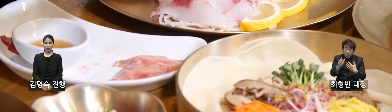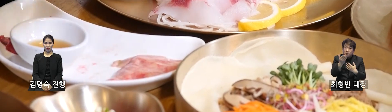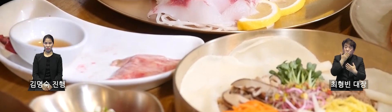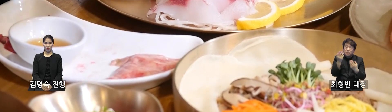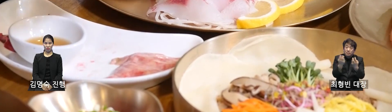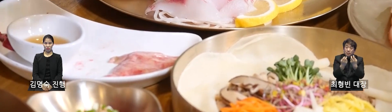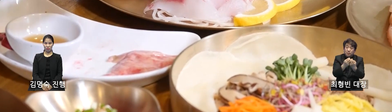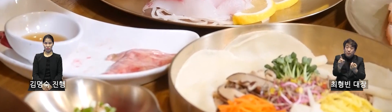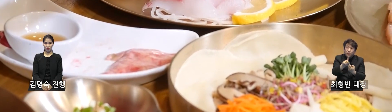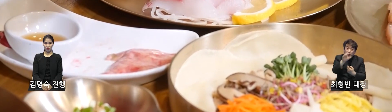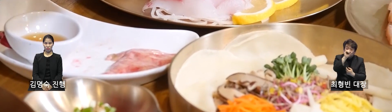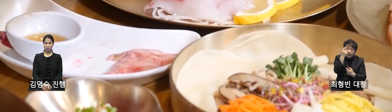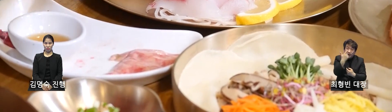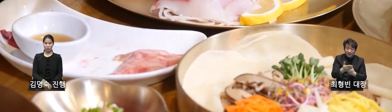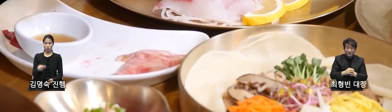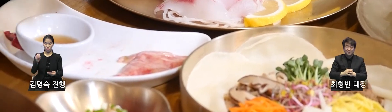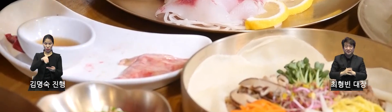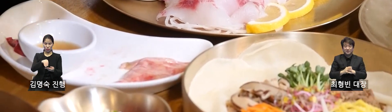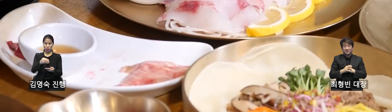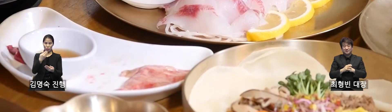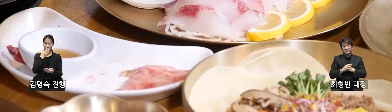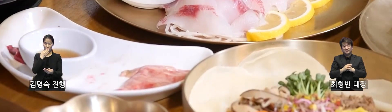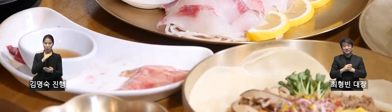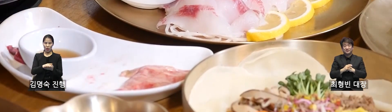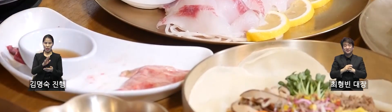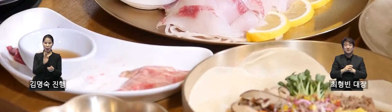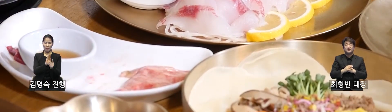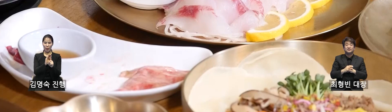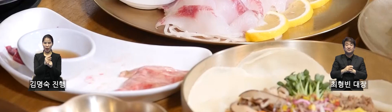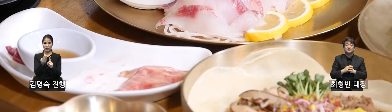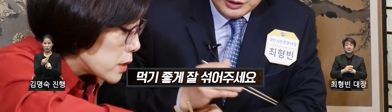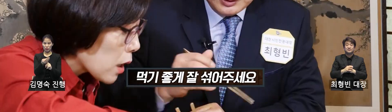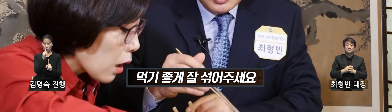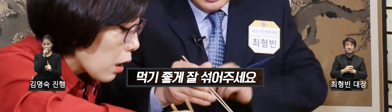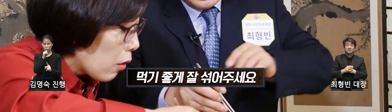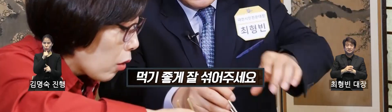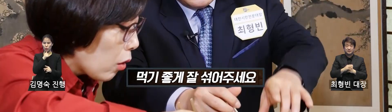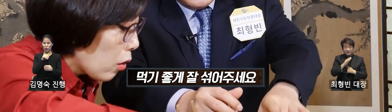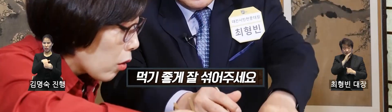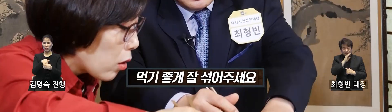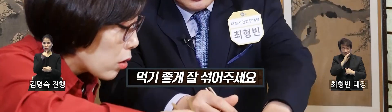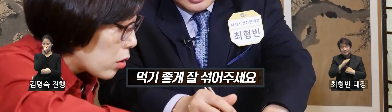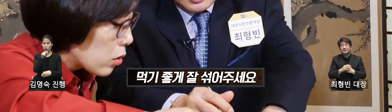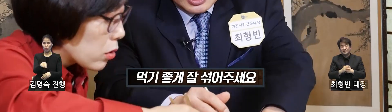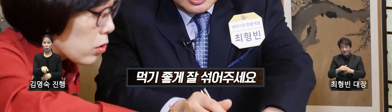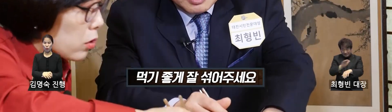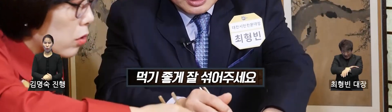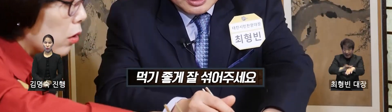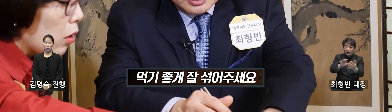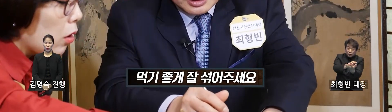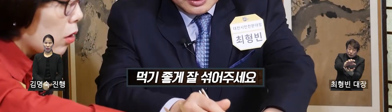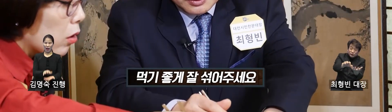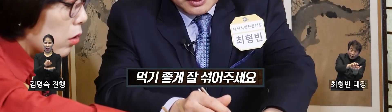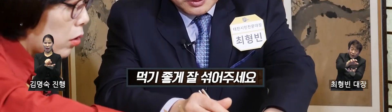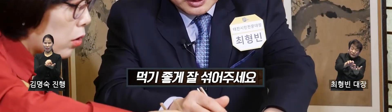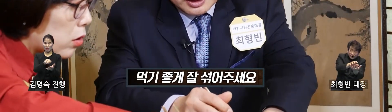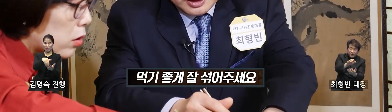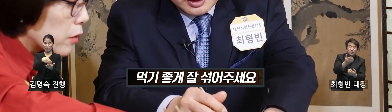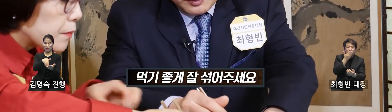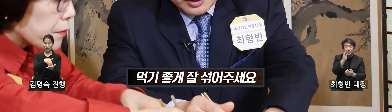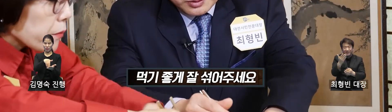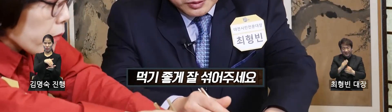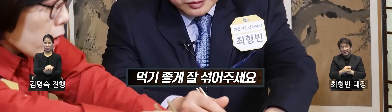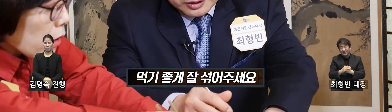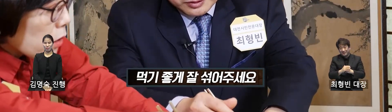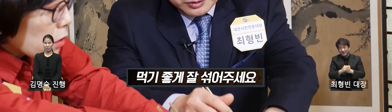같아요 일지 그 모금 더 맛있을 것 같아요 만이라고 1조가 잘 섞어 가죠 양념을 잘 섞어 가지고